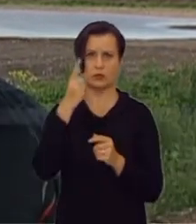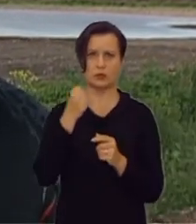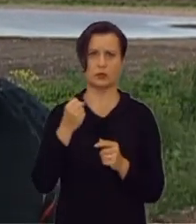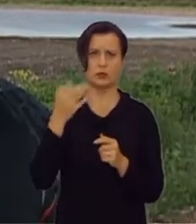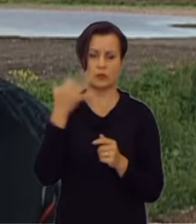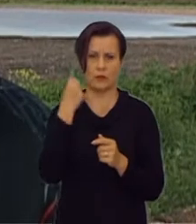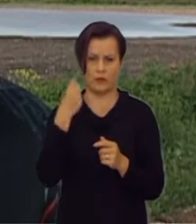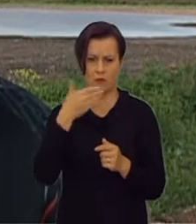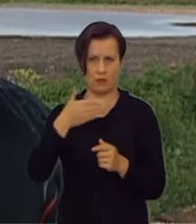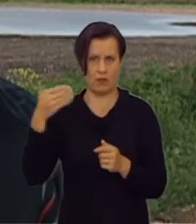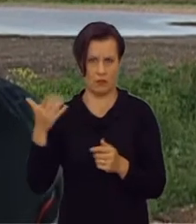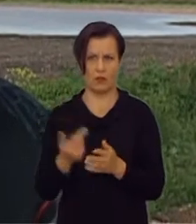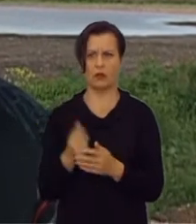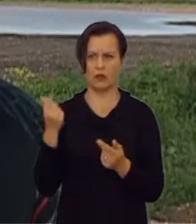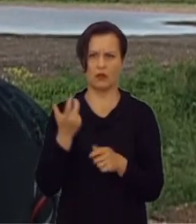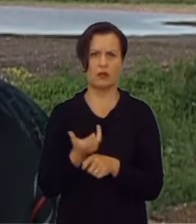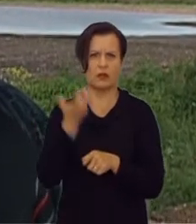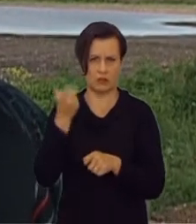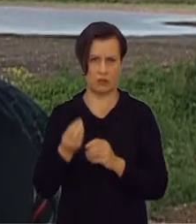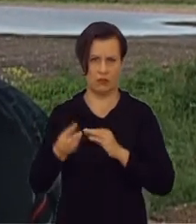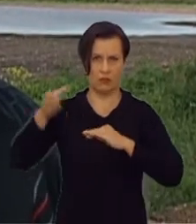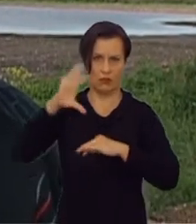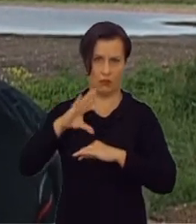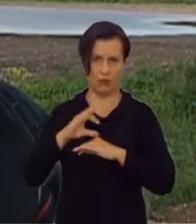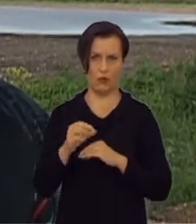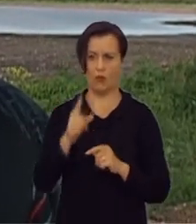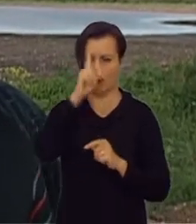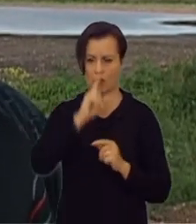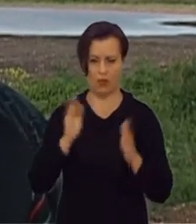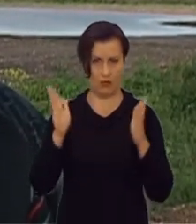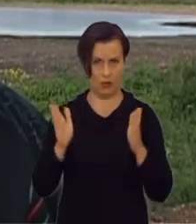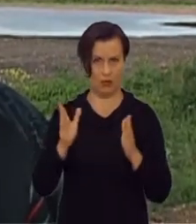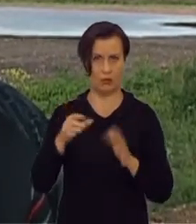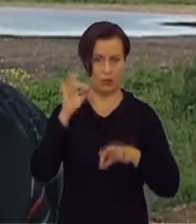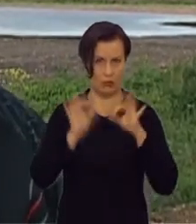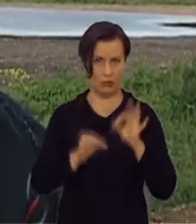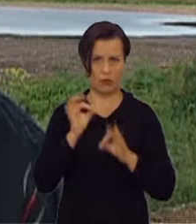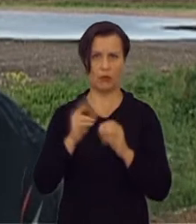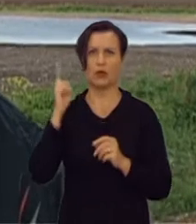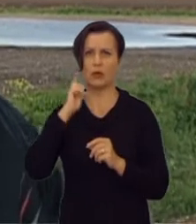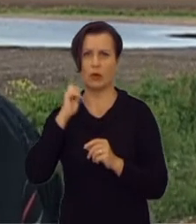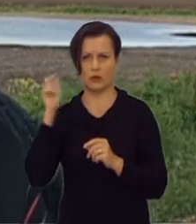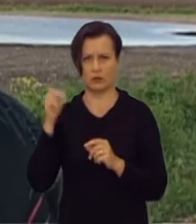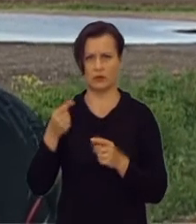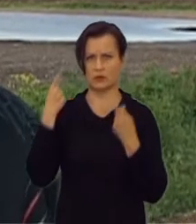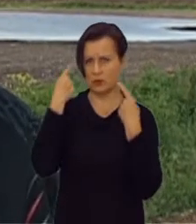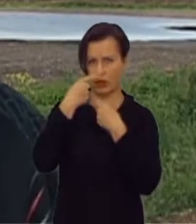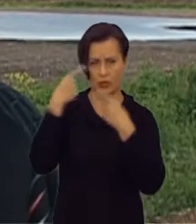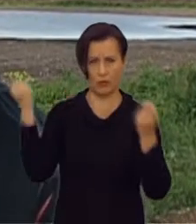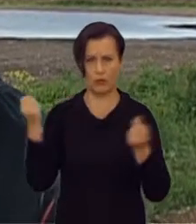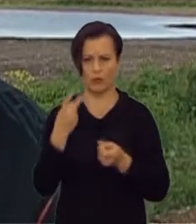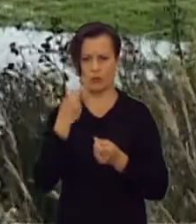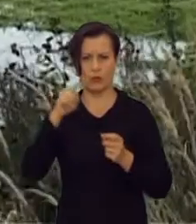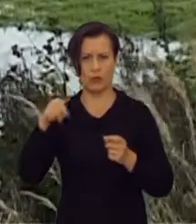milimetras kažkur. Tai tikrai čia yra 3 kartus daugiau negu yra mėnesinė norma. Tai Panevėžys skelbia, kad 2,5, nu, gal